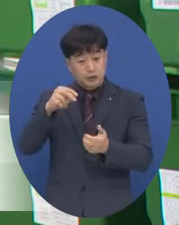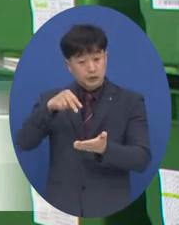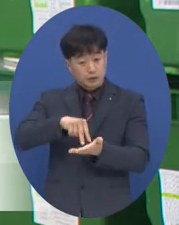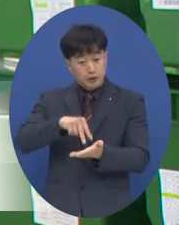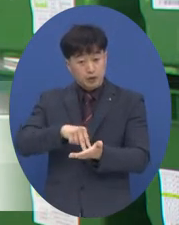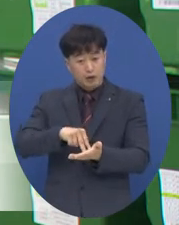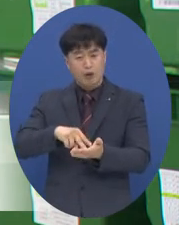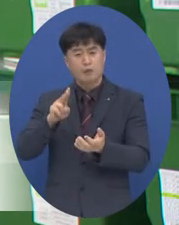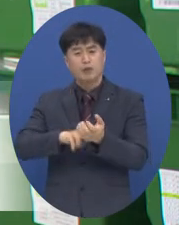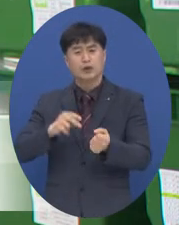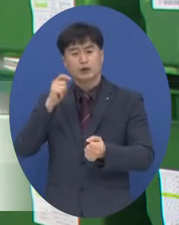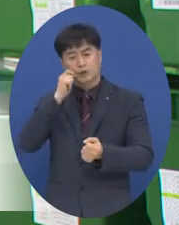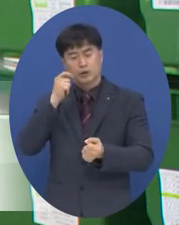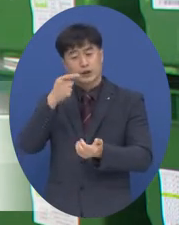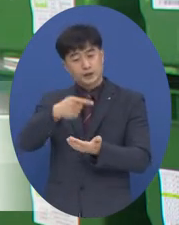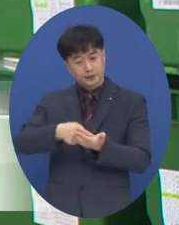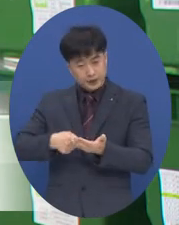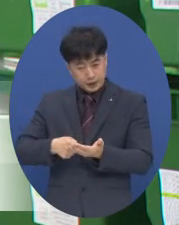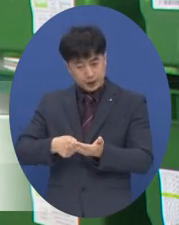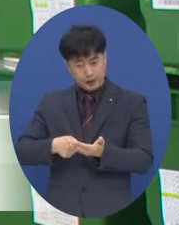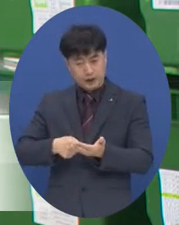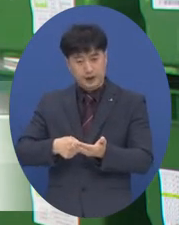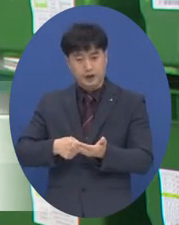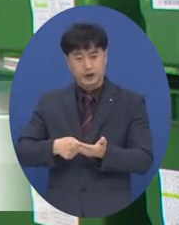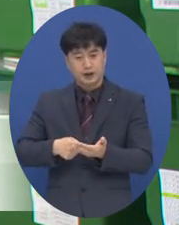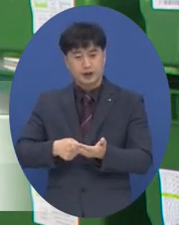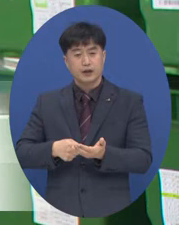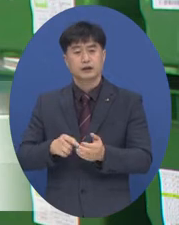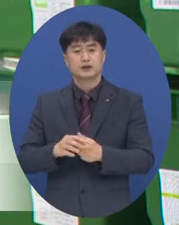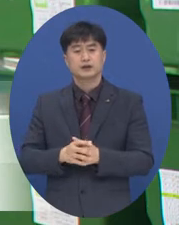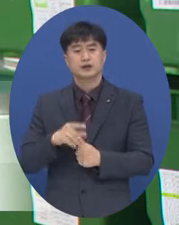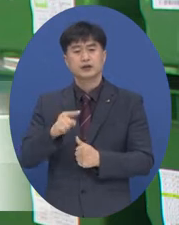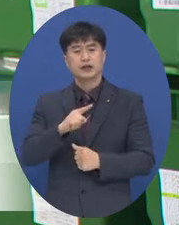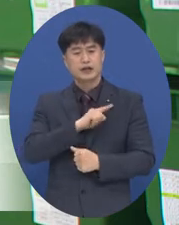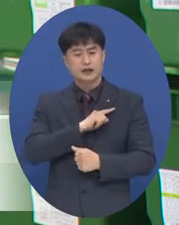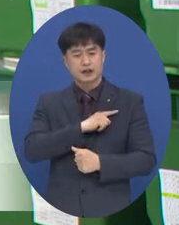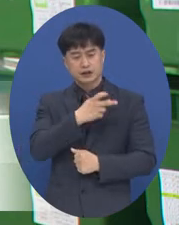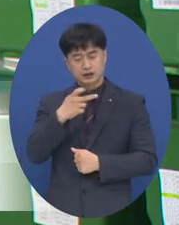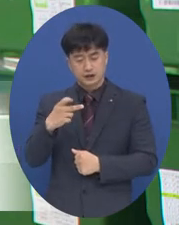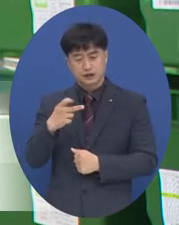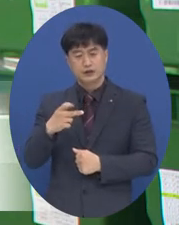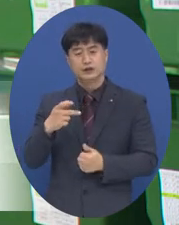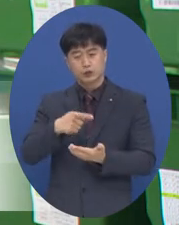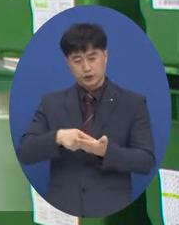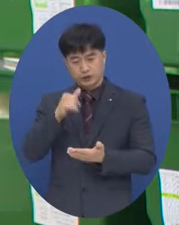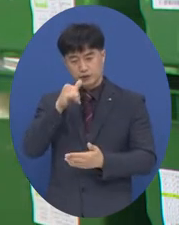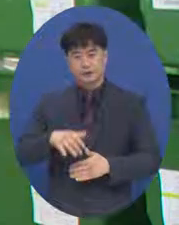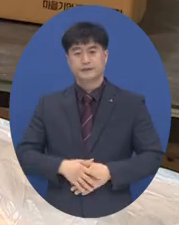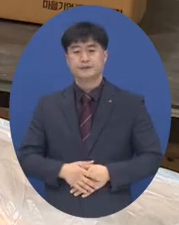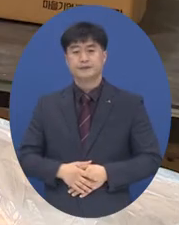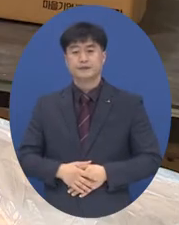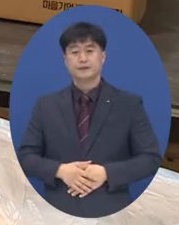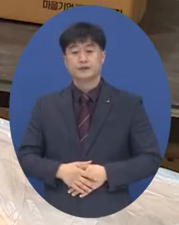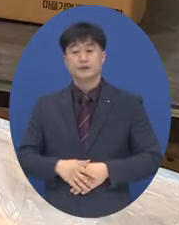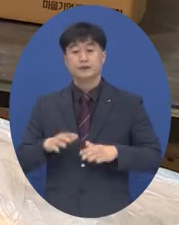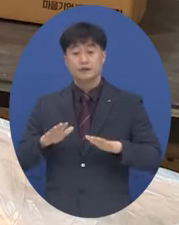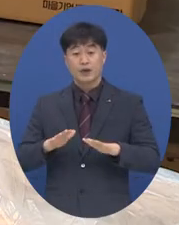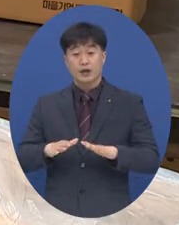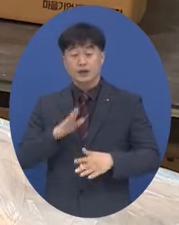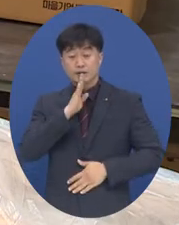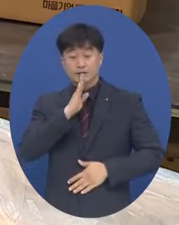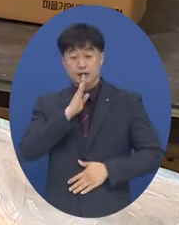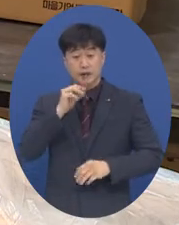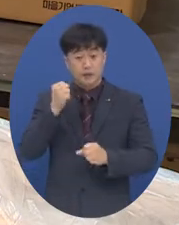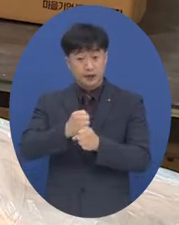생산자 입장에서는 판매하지 못한 매출, 판매 손실이 가장 큰 부분이라고 볼수 있습니다. 이번엔